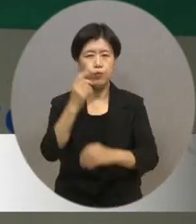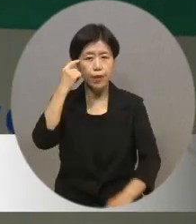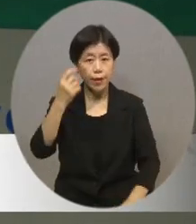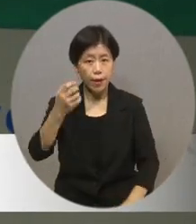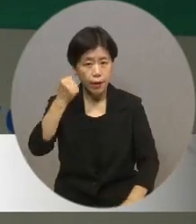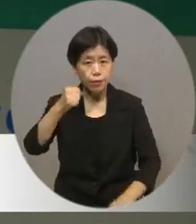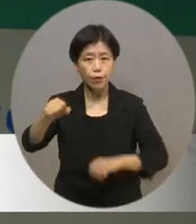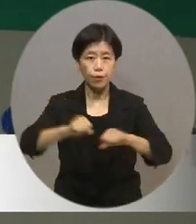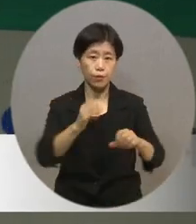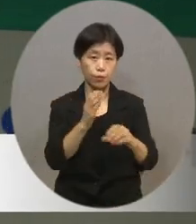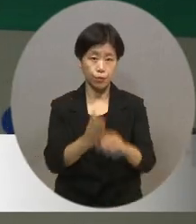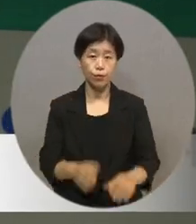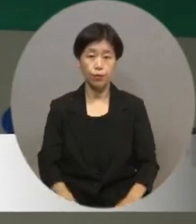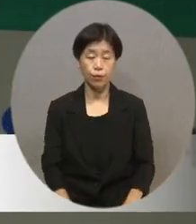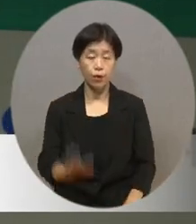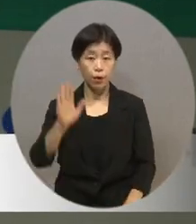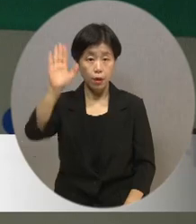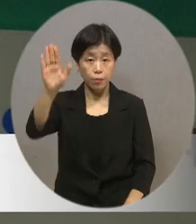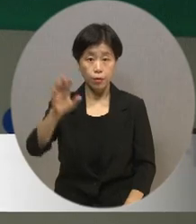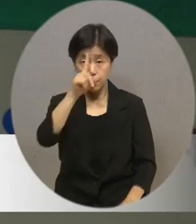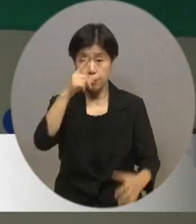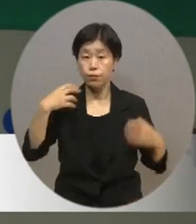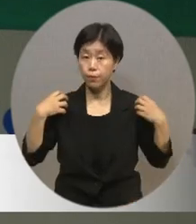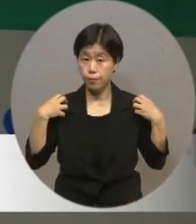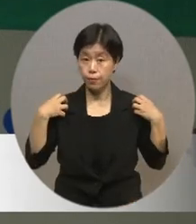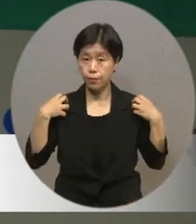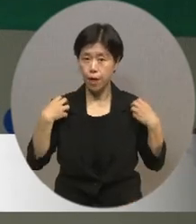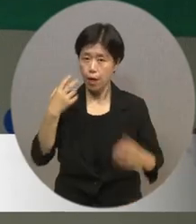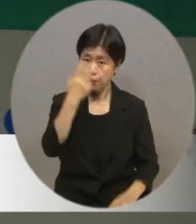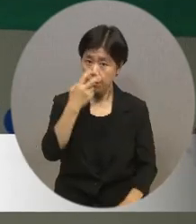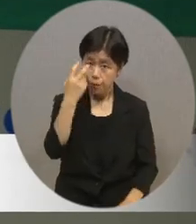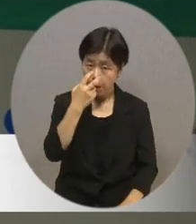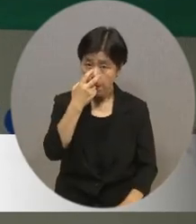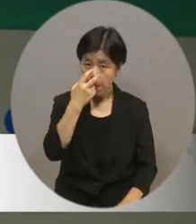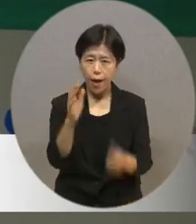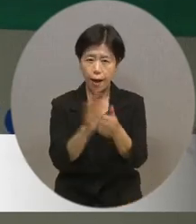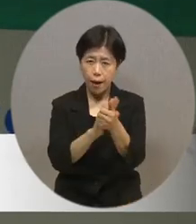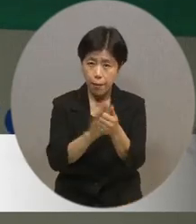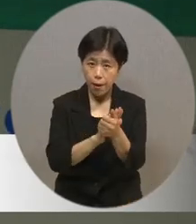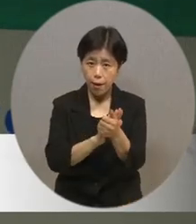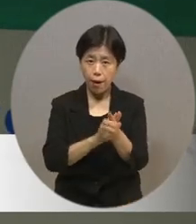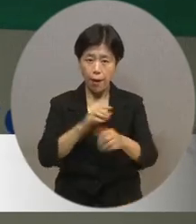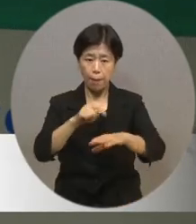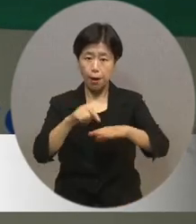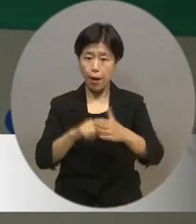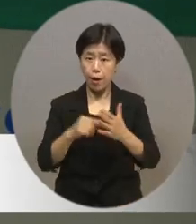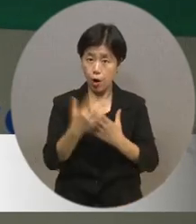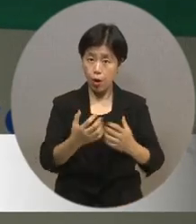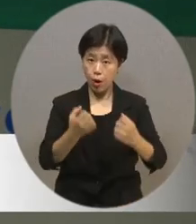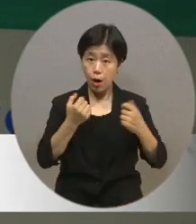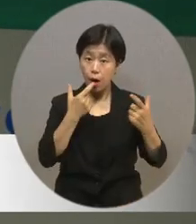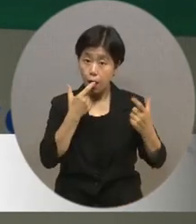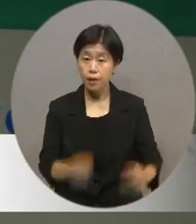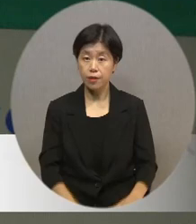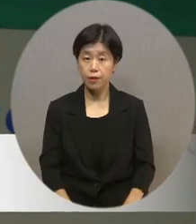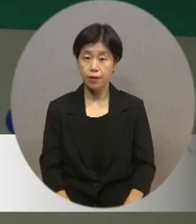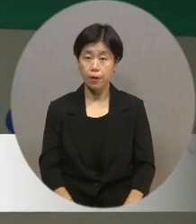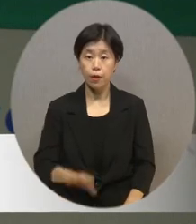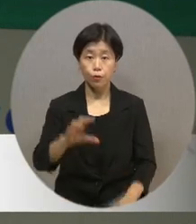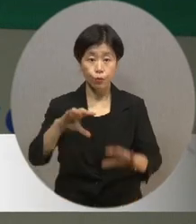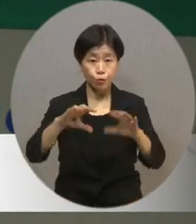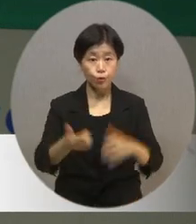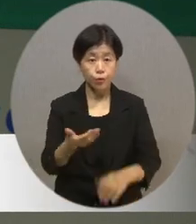삼고 있습니다. 앞으로도 정부는 돌봄, 간병, 마음건강과 같이 국민